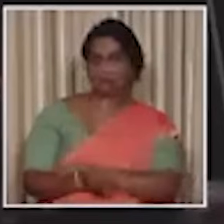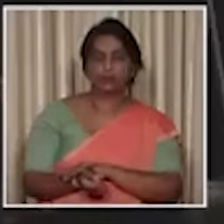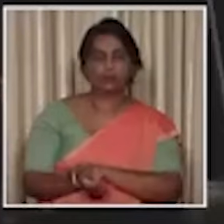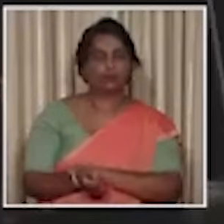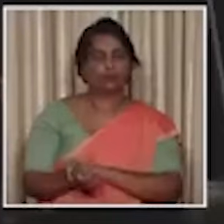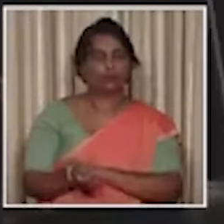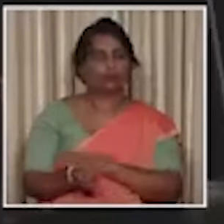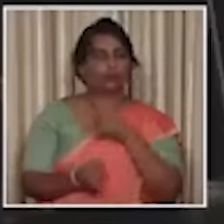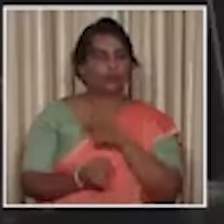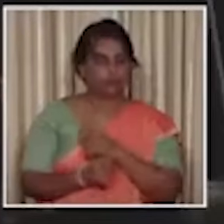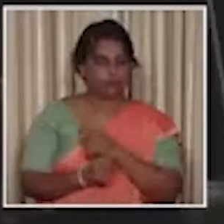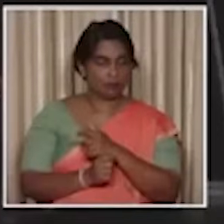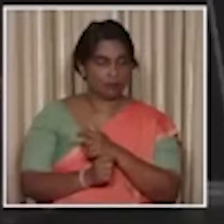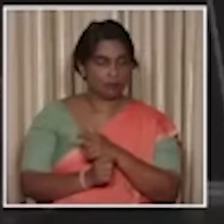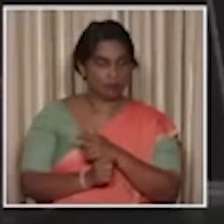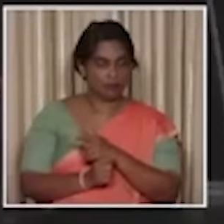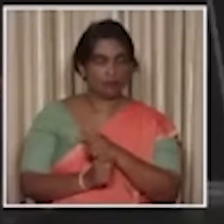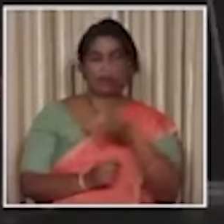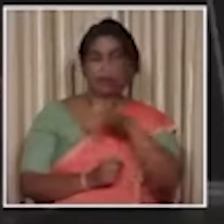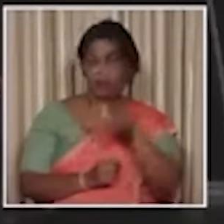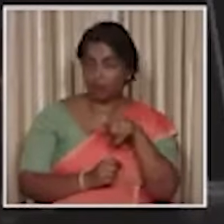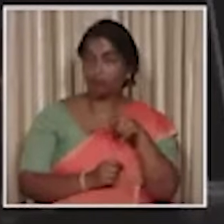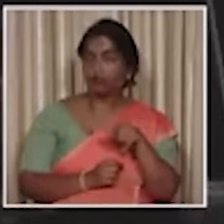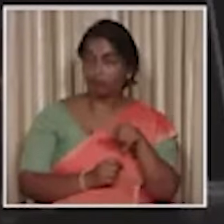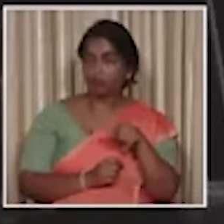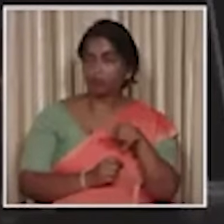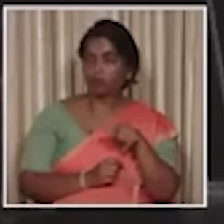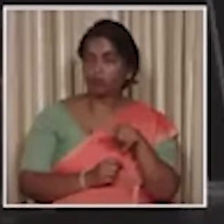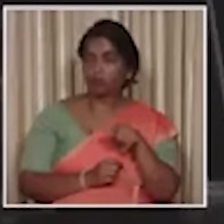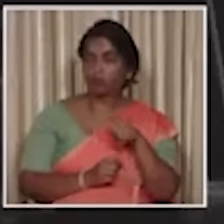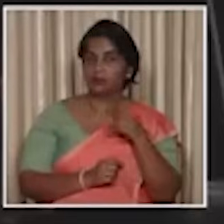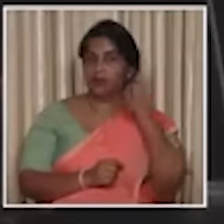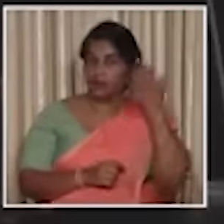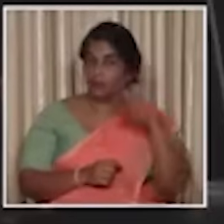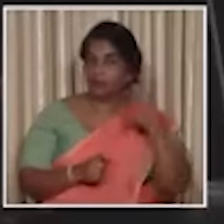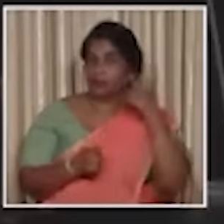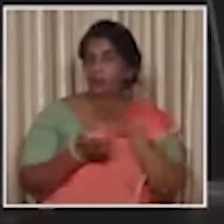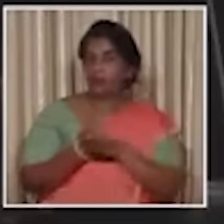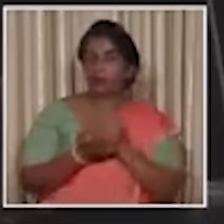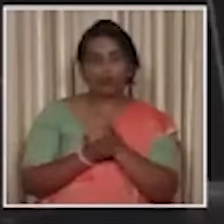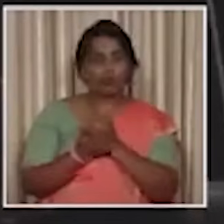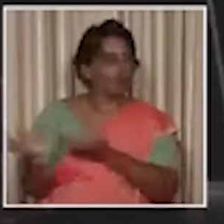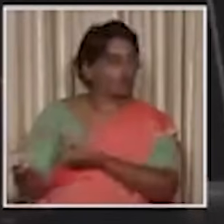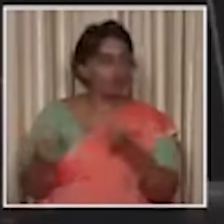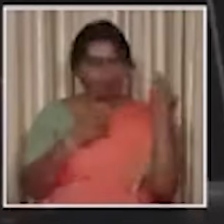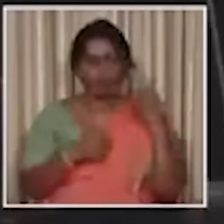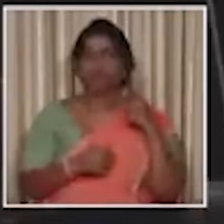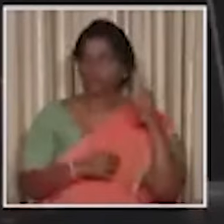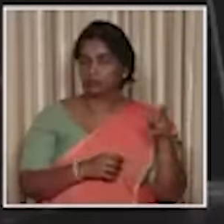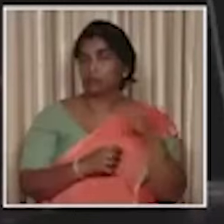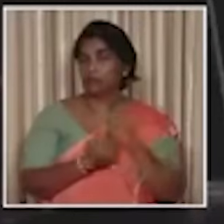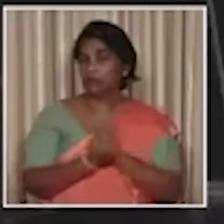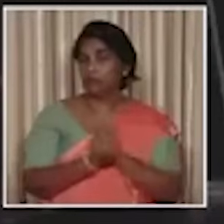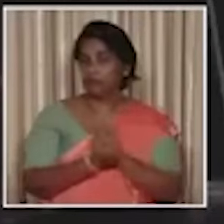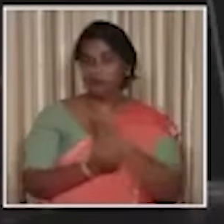2023 11/22 நிரந்தரமாக அகற்ற வேண்டும் என போலீசார் வற்புறுத்தியதோடு, அவ்வாறு அகற்றாத பட்சத்தில் அவர்கள் மீது சட்ட நடவடிக்கை எடுக்கப்படும் எனவும்